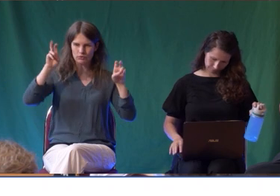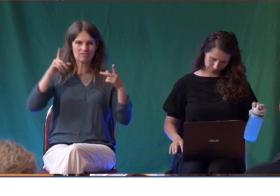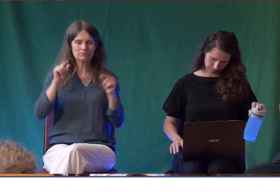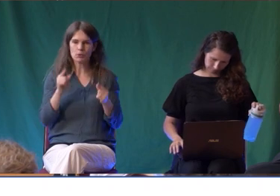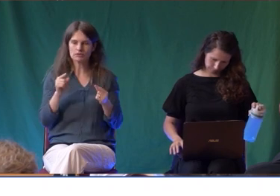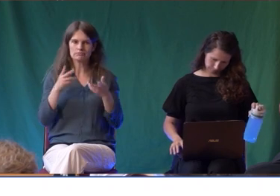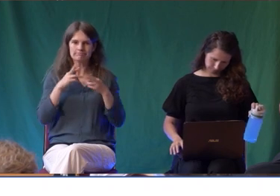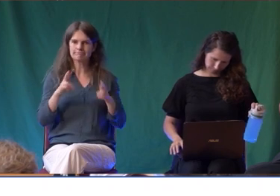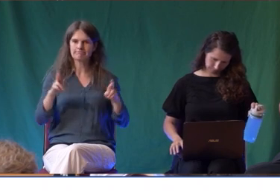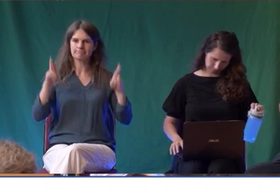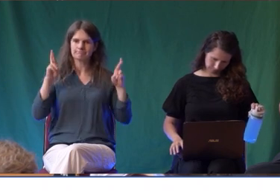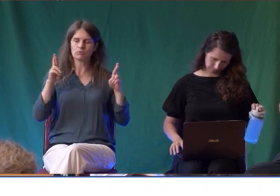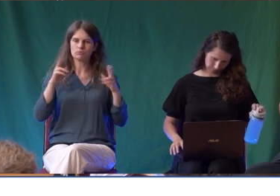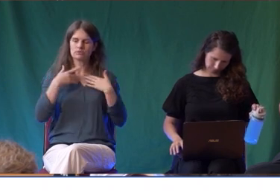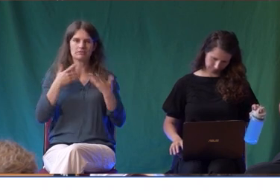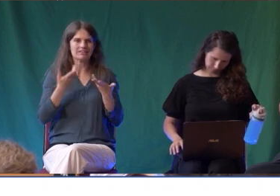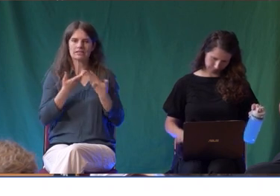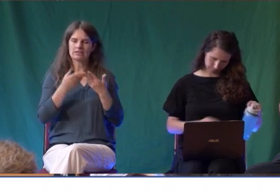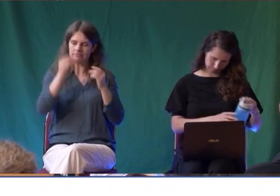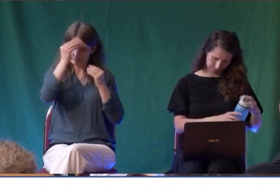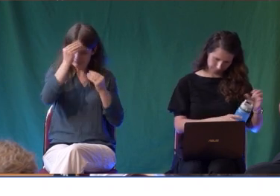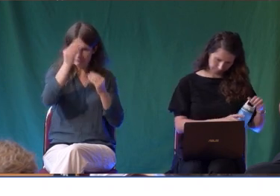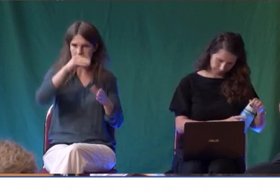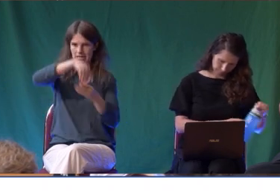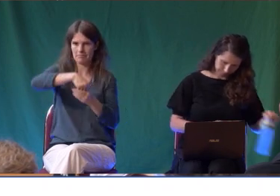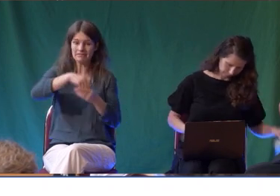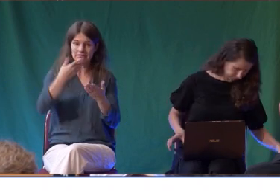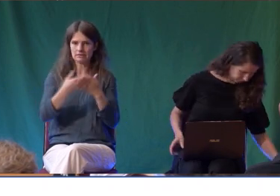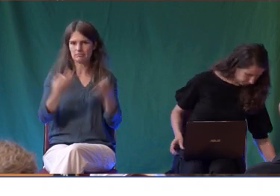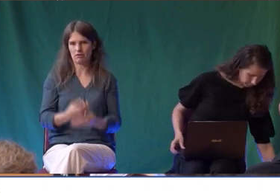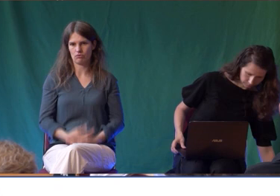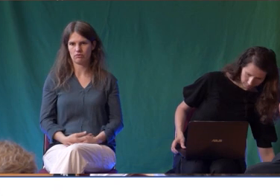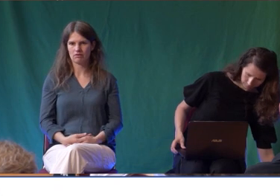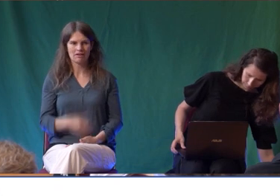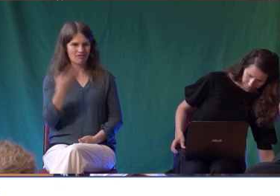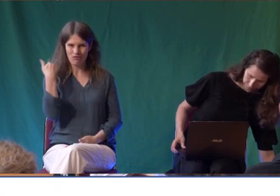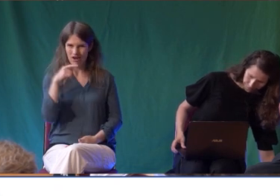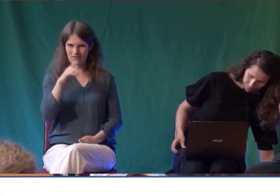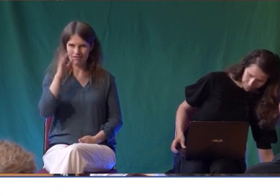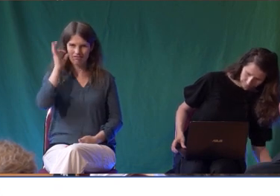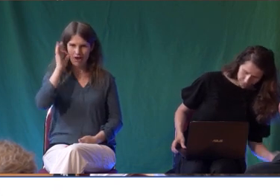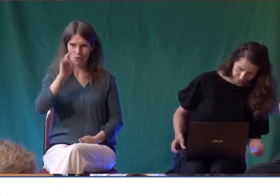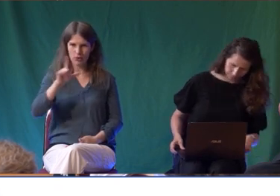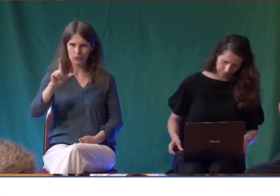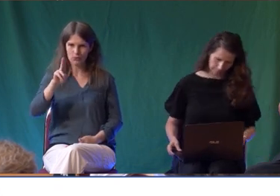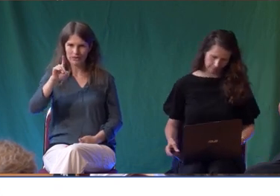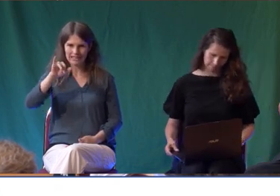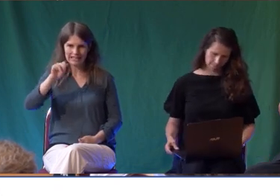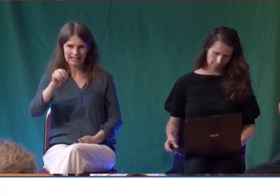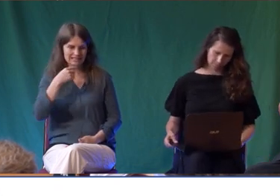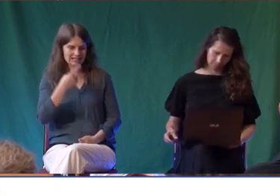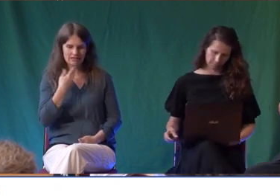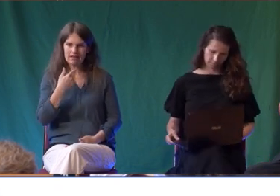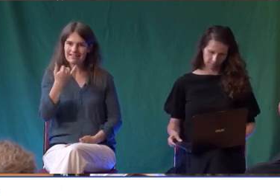und Frau lodien hat vorhin darüber gesprochen dass Kinder wie ein Schwamm sind kinderregistrieren ob mit ihren Eltern 2